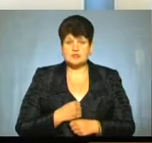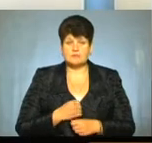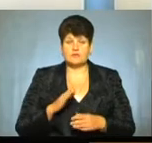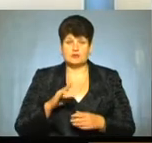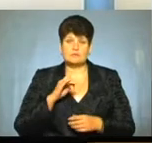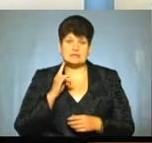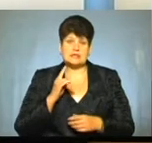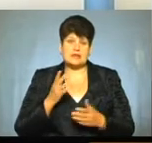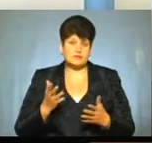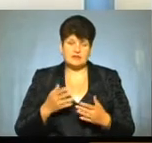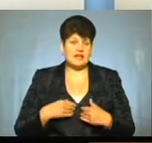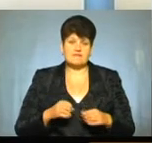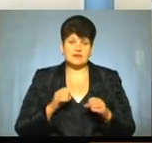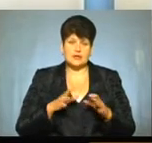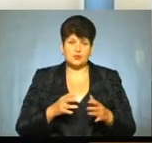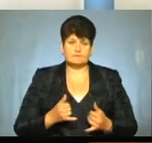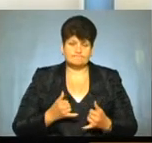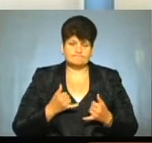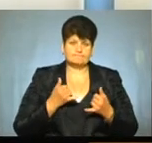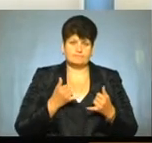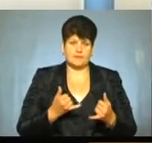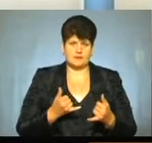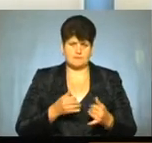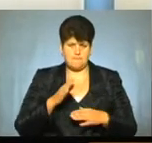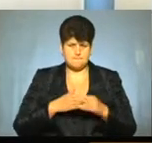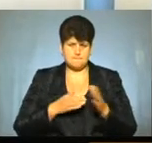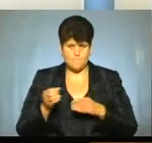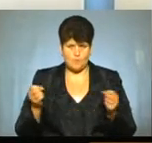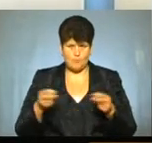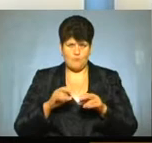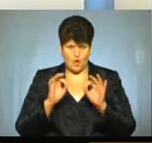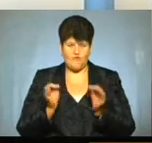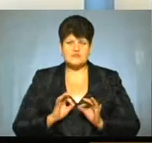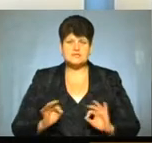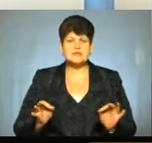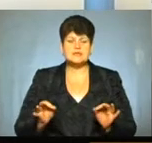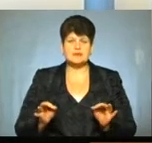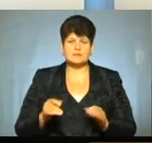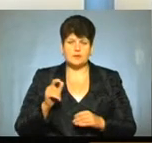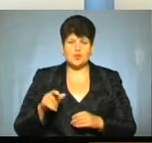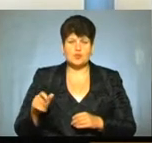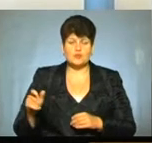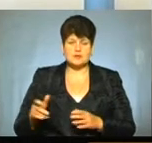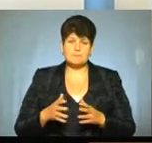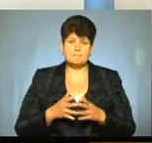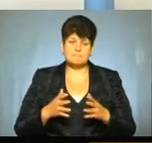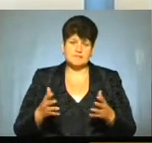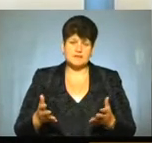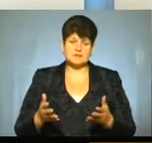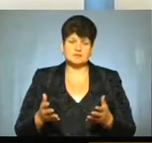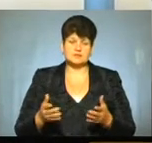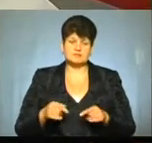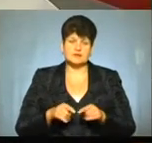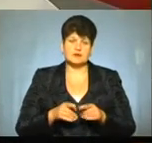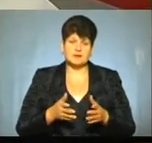жаль, при Володимиру Зеленському, тобто, не віддається перевага фаховим професійним якостям і професійним людям, тобто, більшим просто